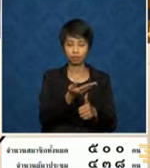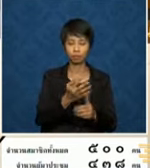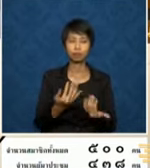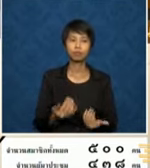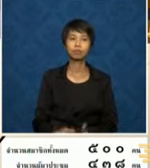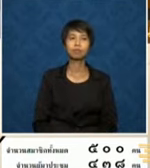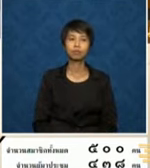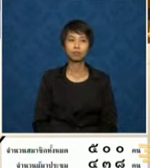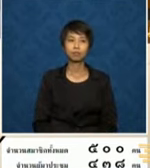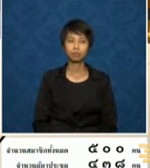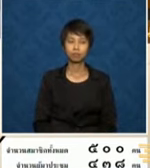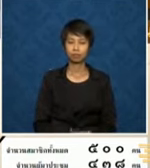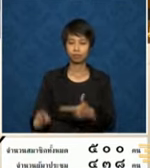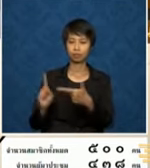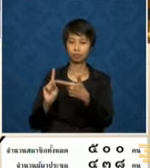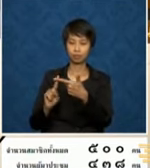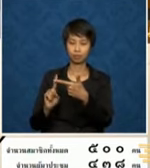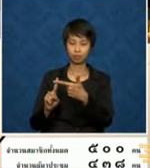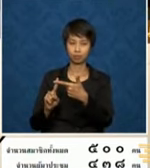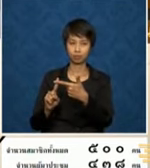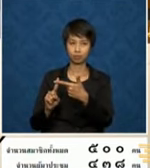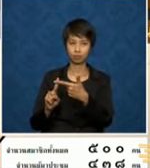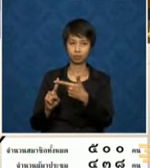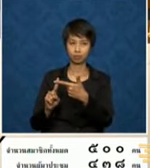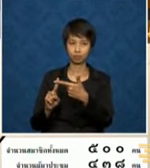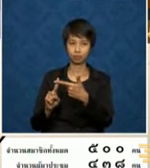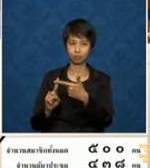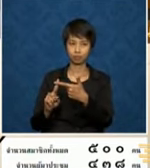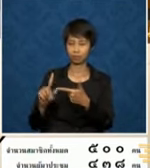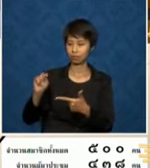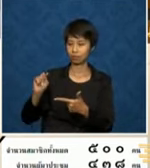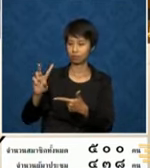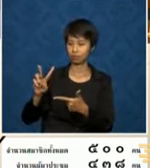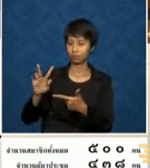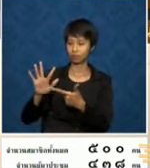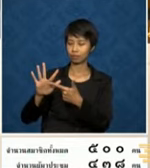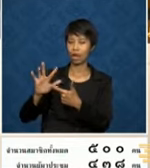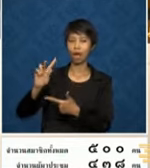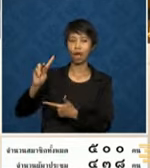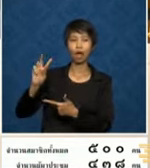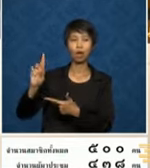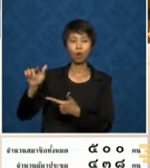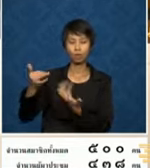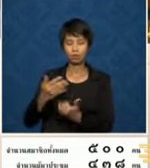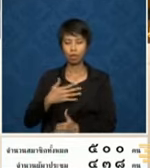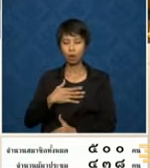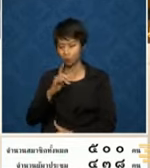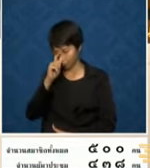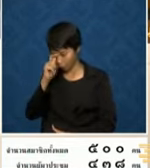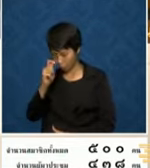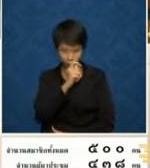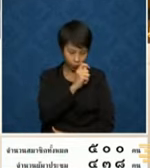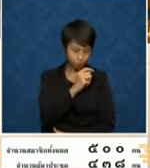ความเคารพท่านที่2คือท่านทากรนะครับด้วยความเคารพเช่นเดียวกันนะครับ